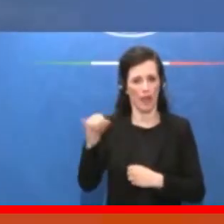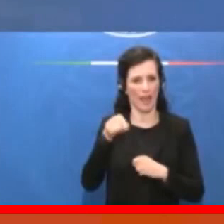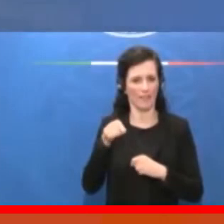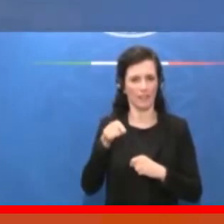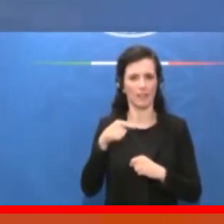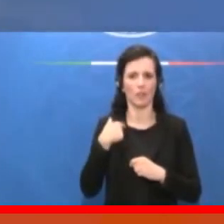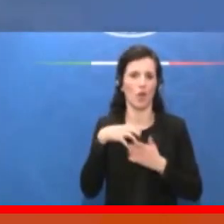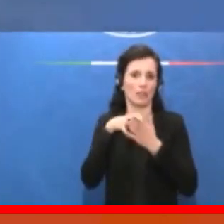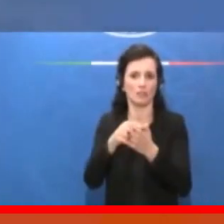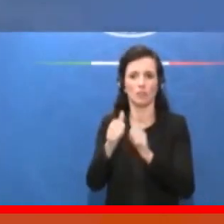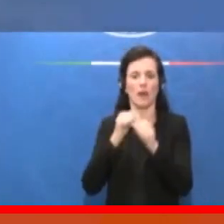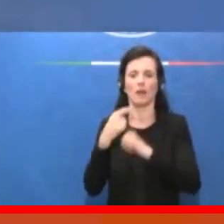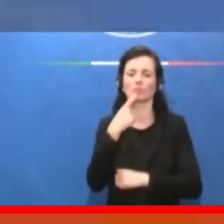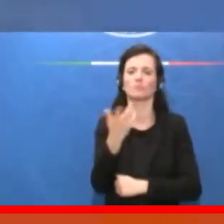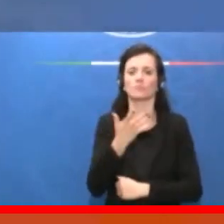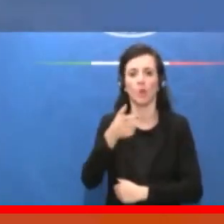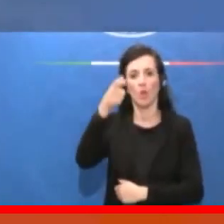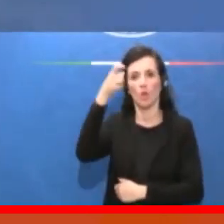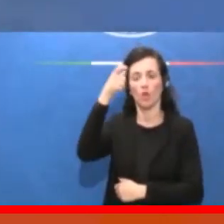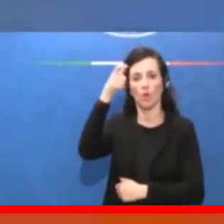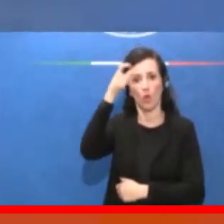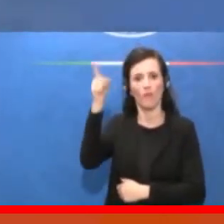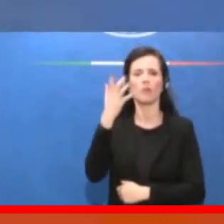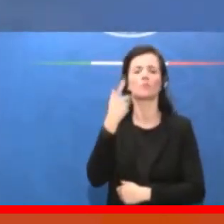L'obiettivo del governo era il ritorno alla normalità,